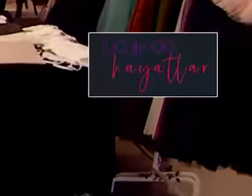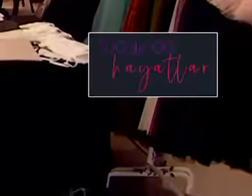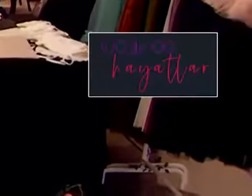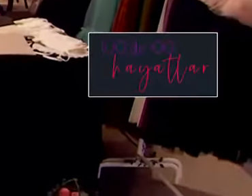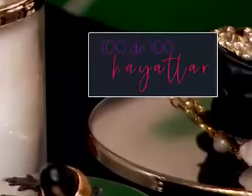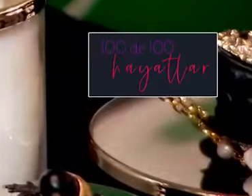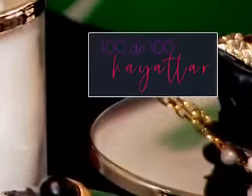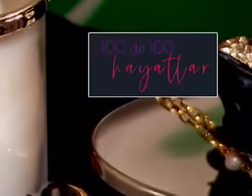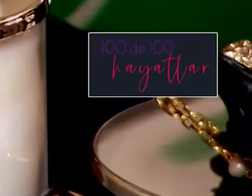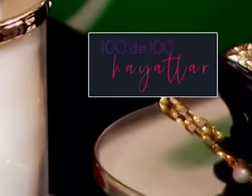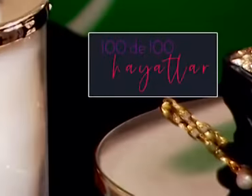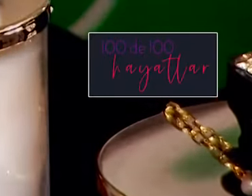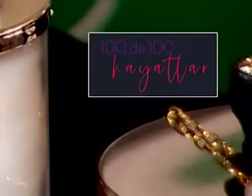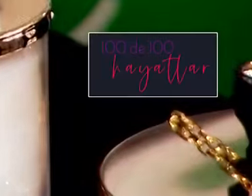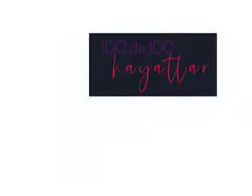göz kamaştırdı.